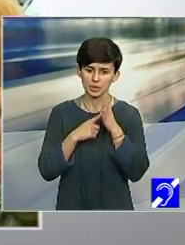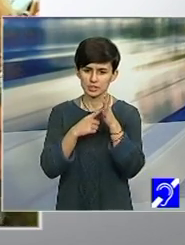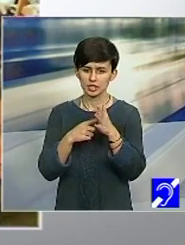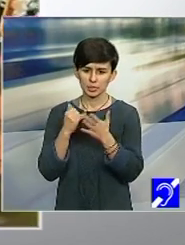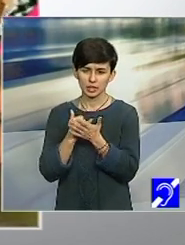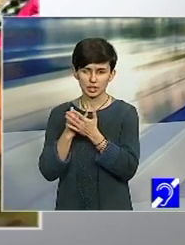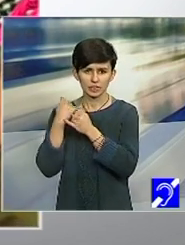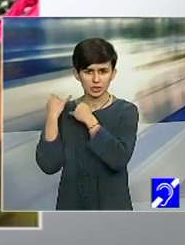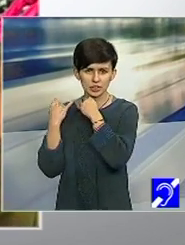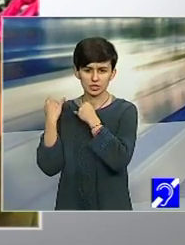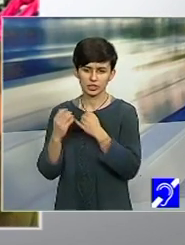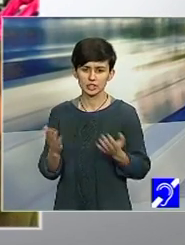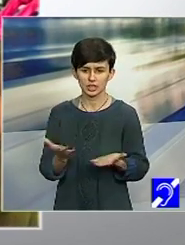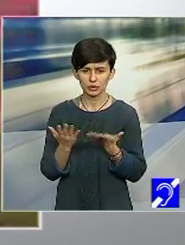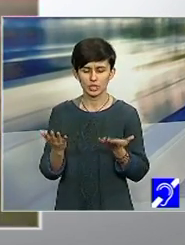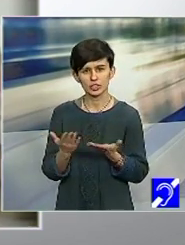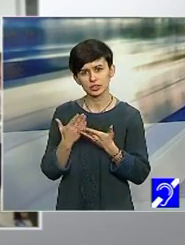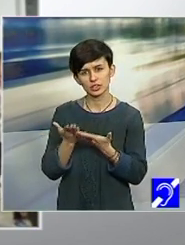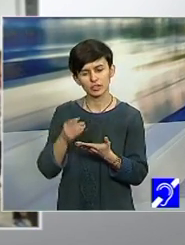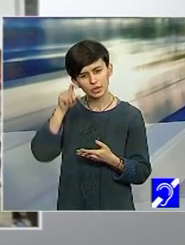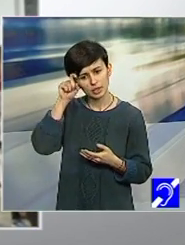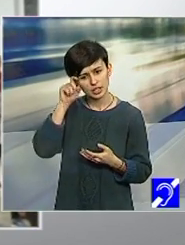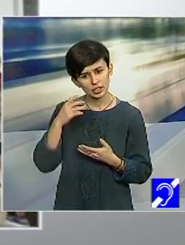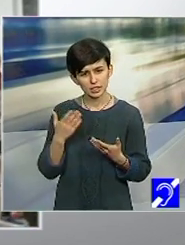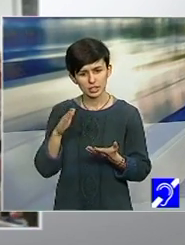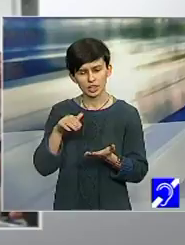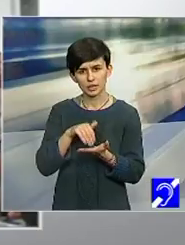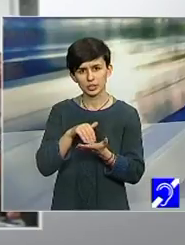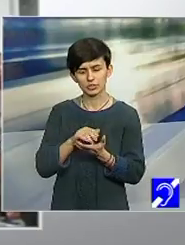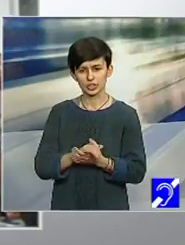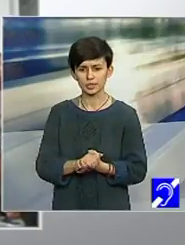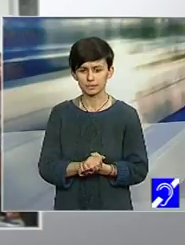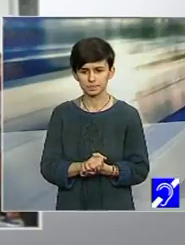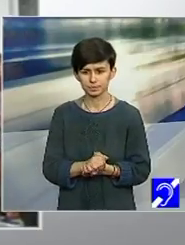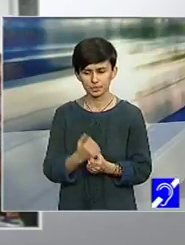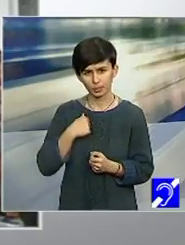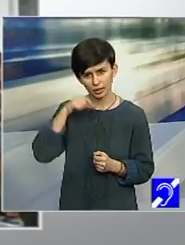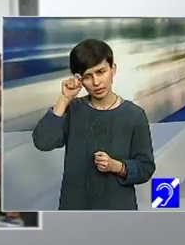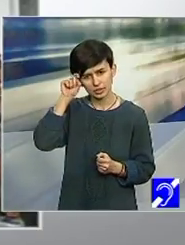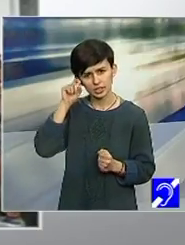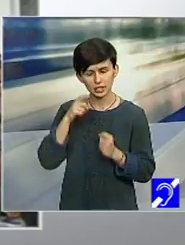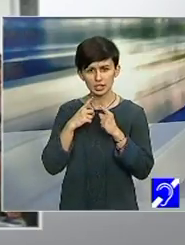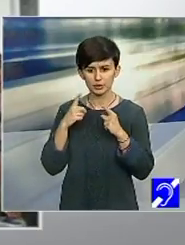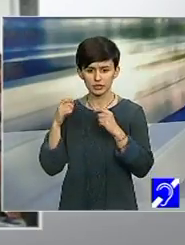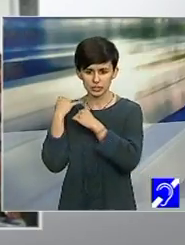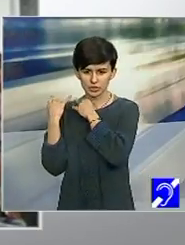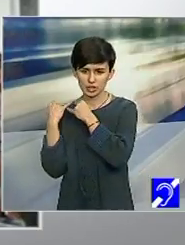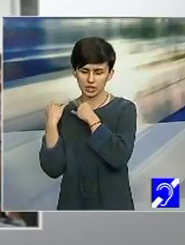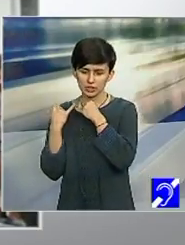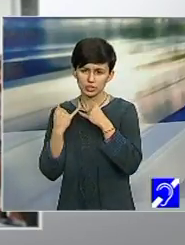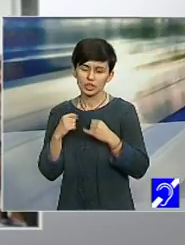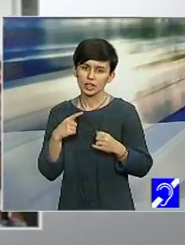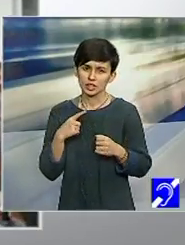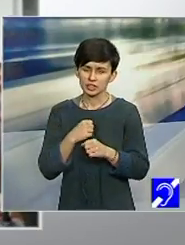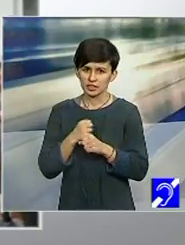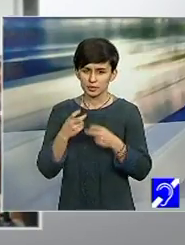dar de a-i încuraja totodată și de a le oferi încrederea de care au nevoie. Întotdeauna am considerat, mai ales ca profesor de istorie, că